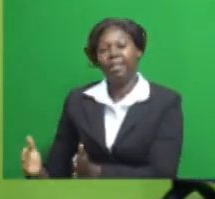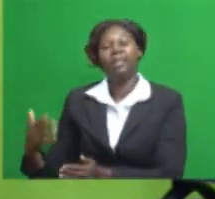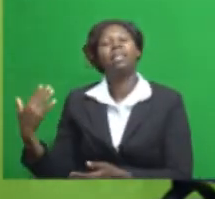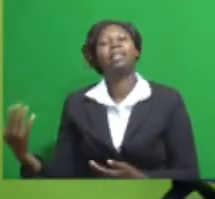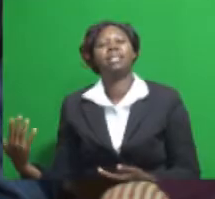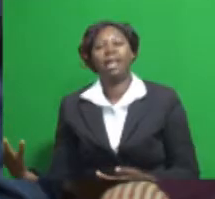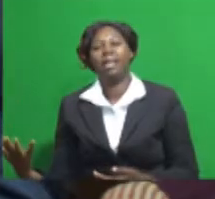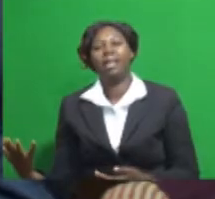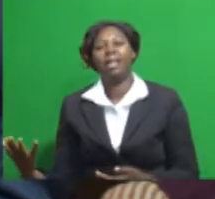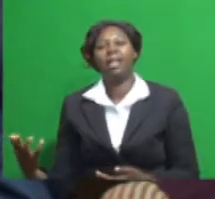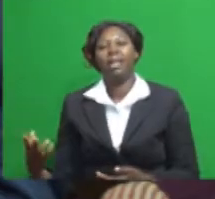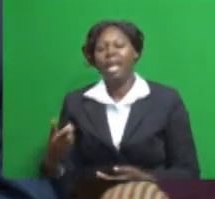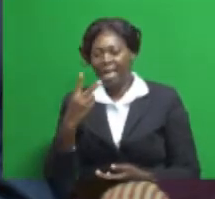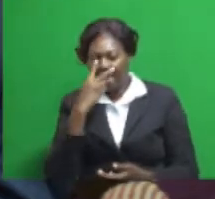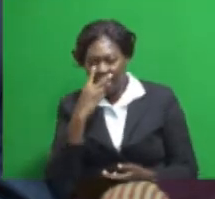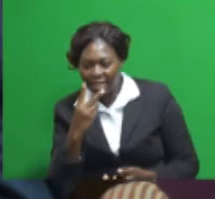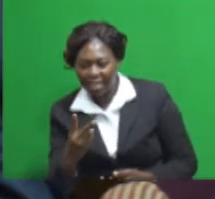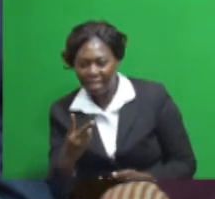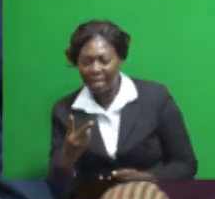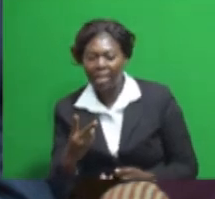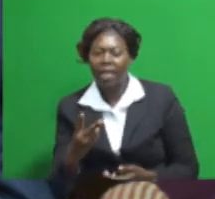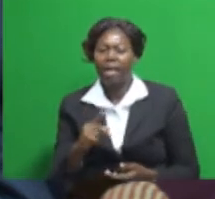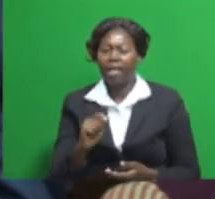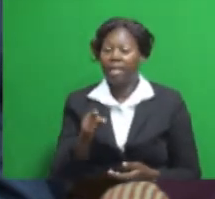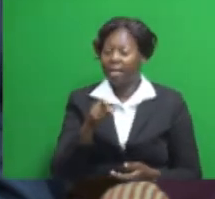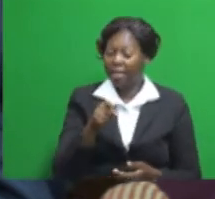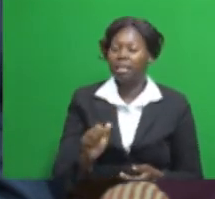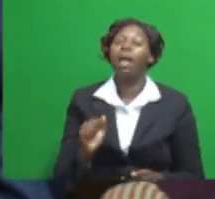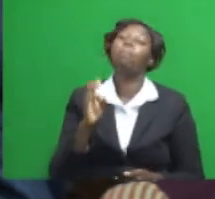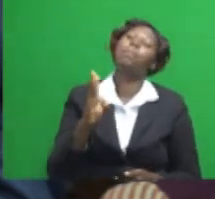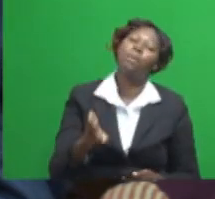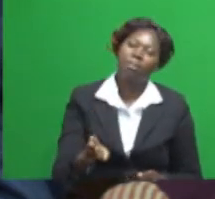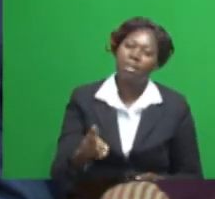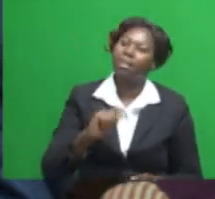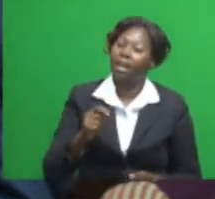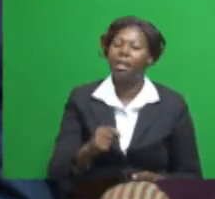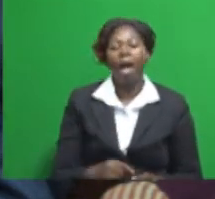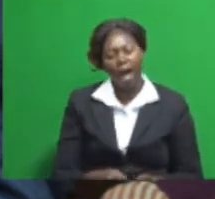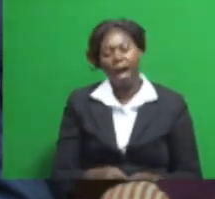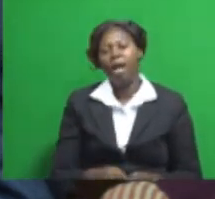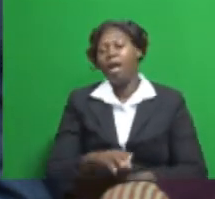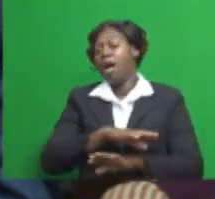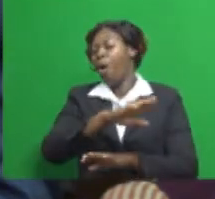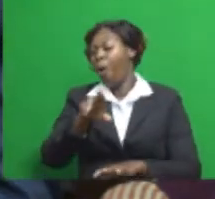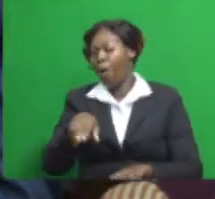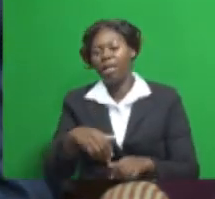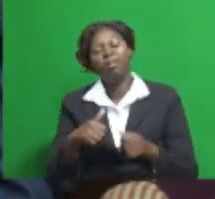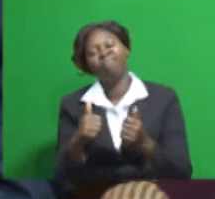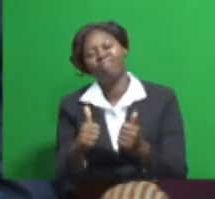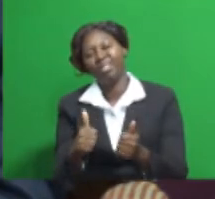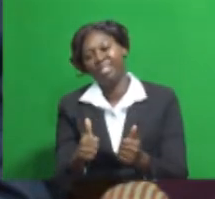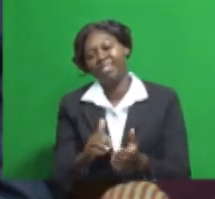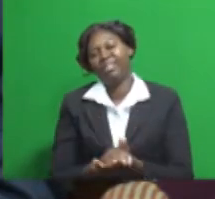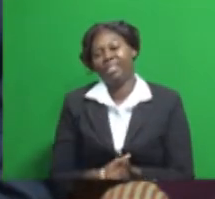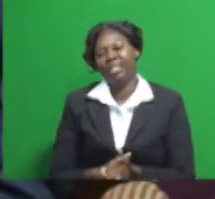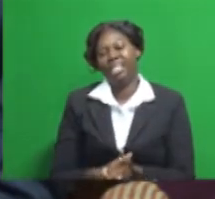haana kurwira. Saka zvinene nhamo iri kukukanga. Yes, ndizvozvo. Mwari vaiita sekunge vakatama. Yes. Asi